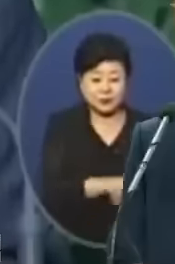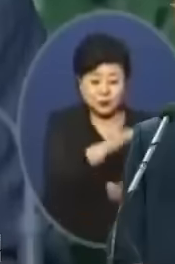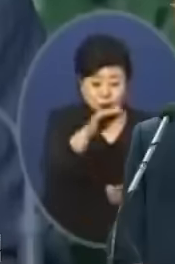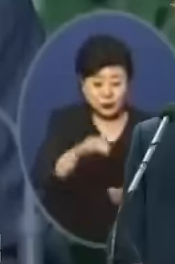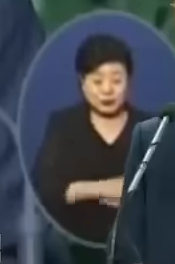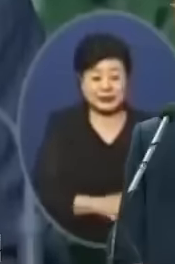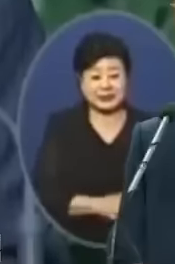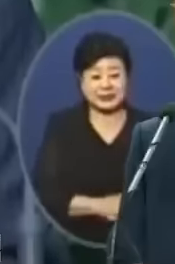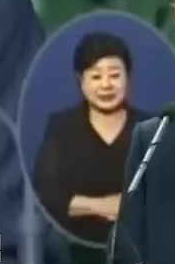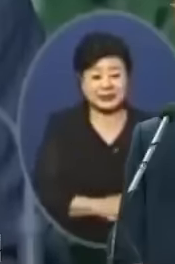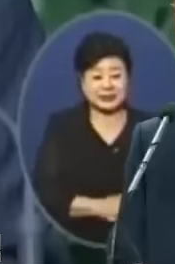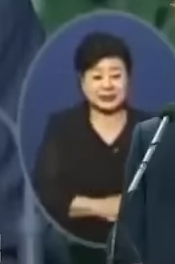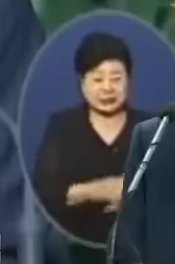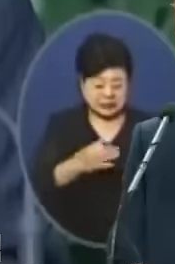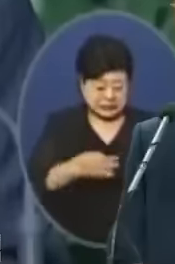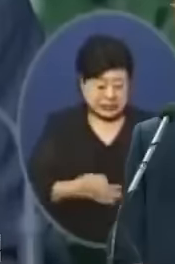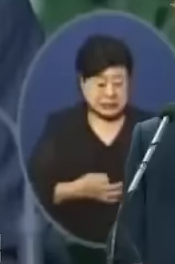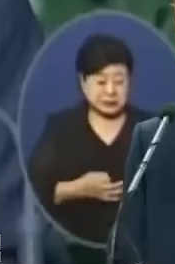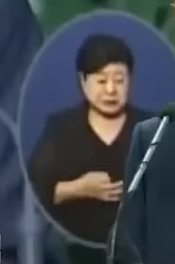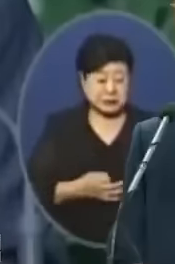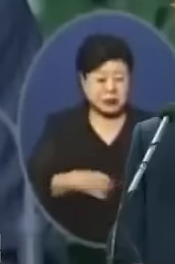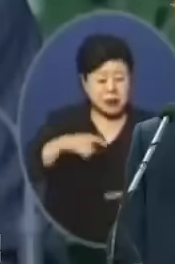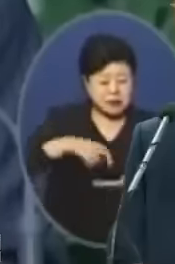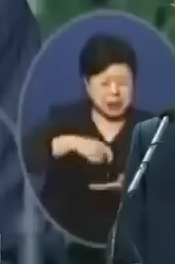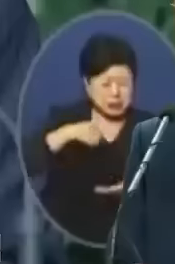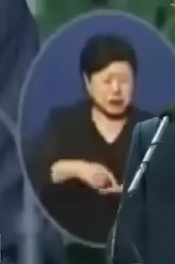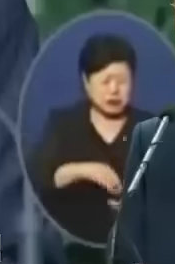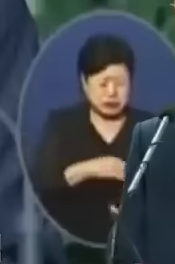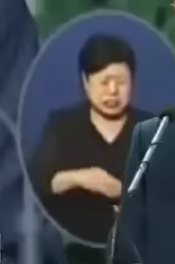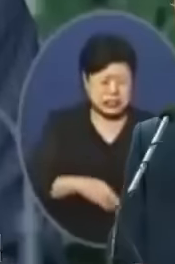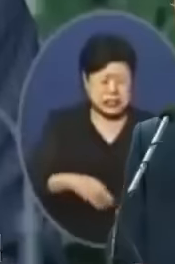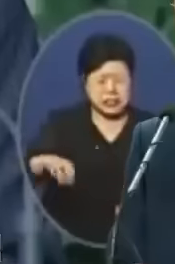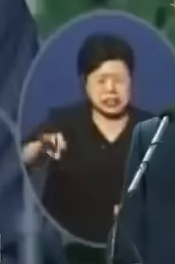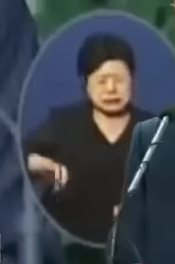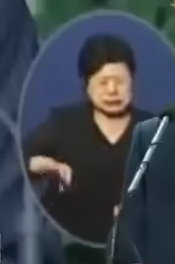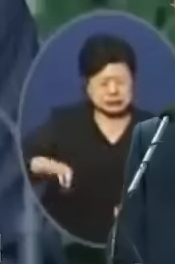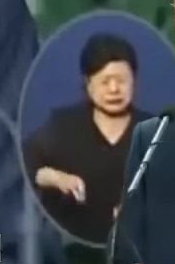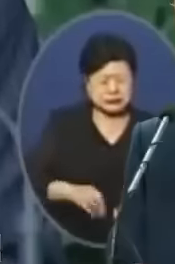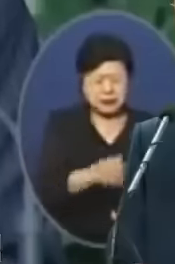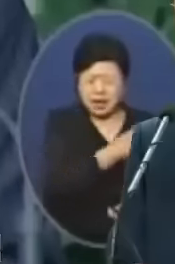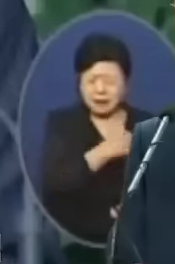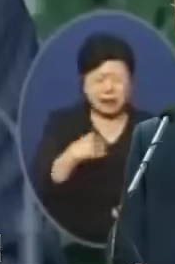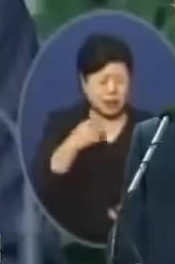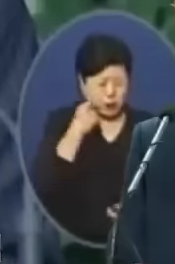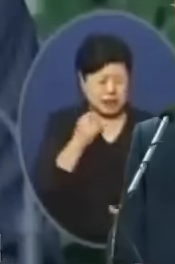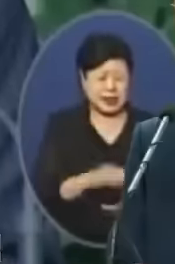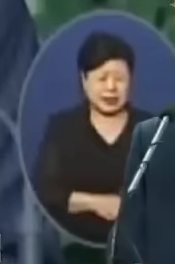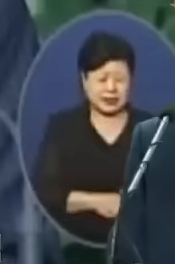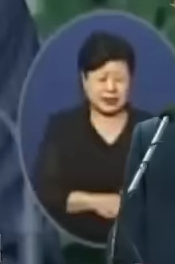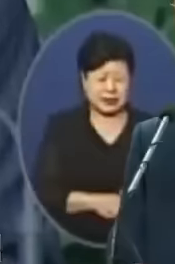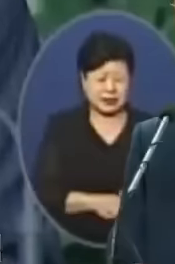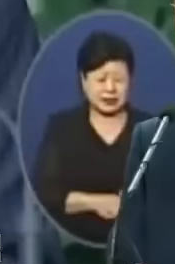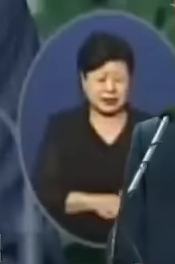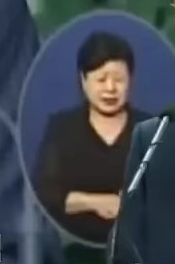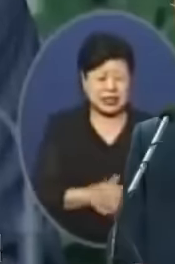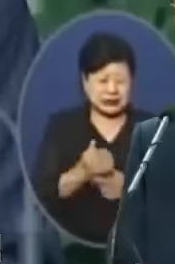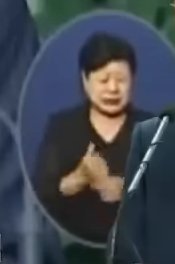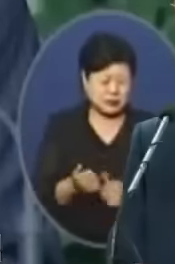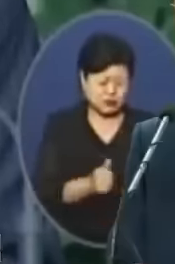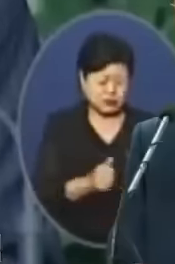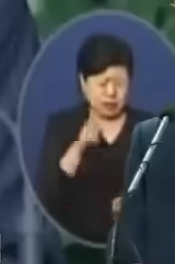우리는 우리 자신을 그들에게 비교해보니 메뚜기와 같습니다. 감당 못합니다. 다 사로잡힐